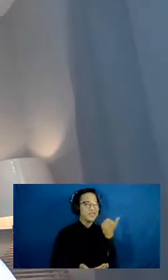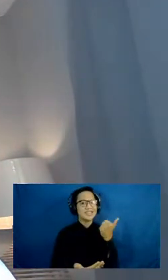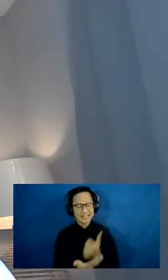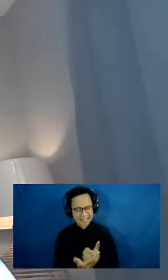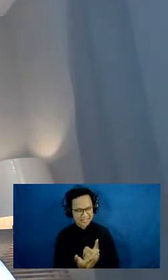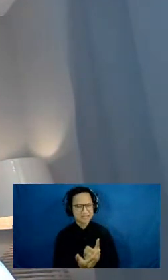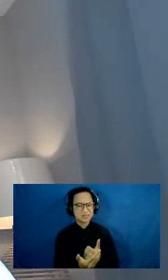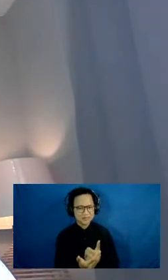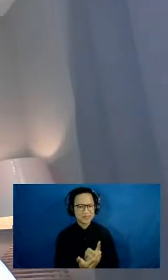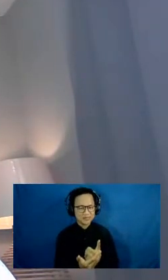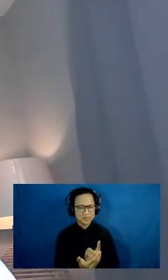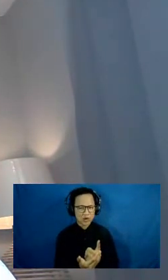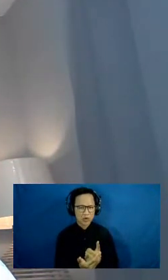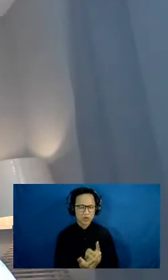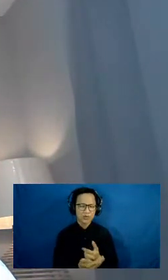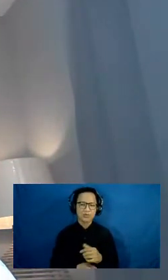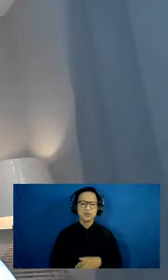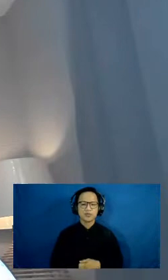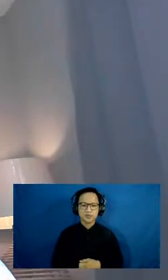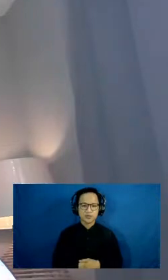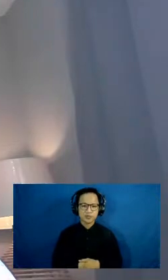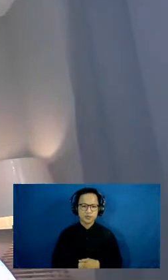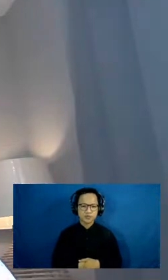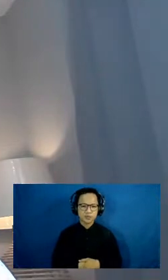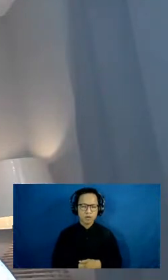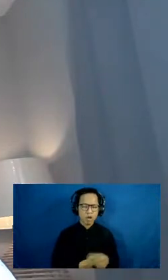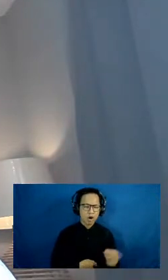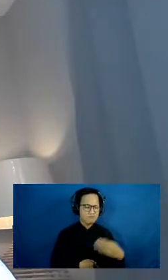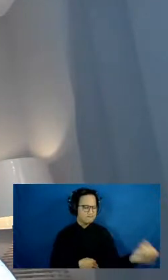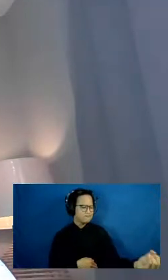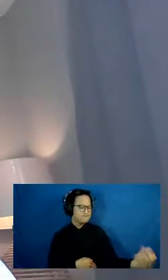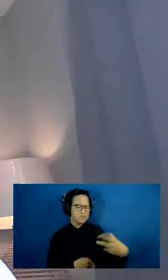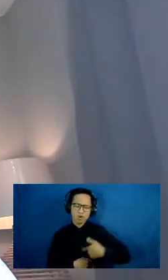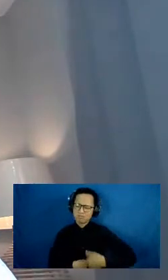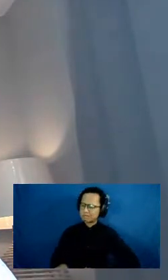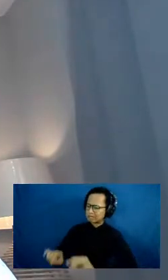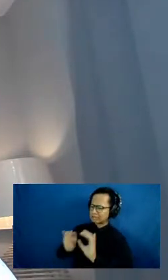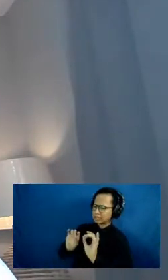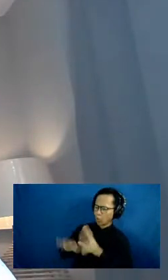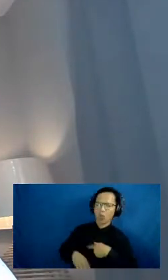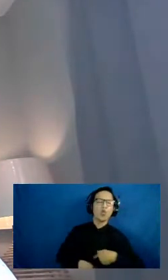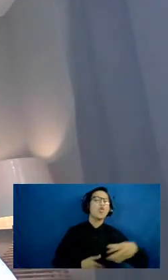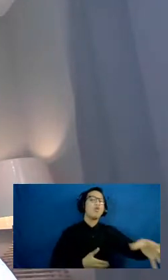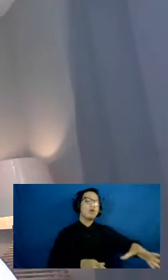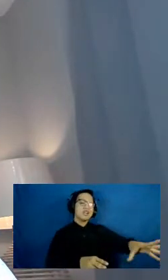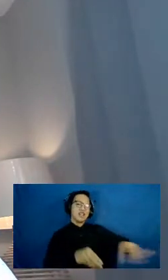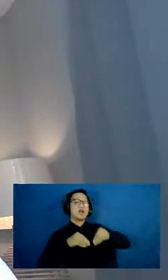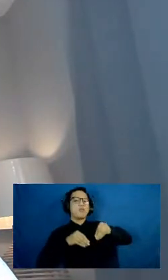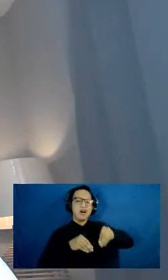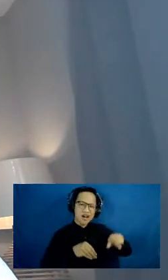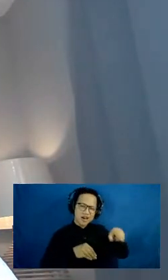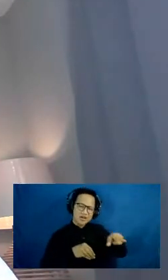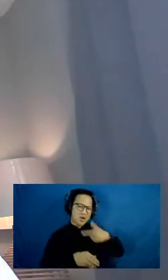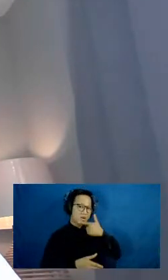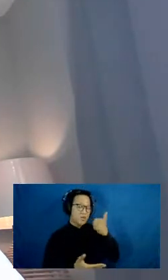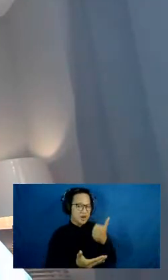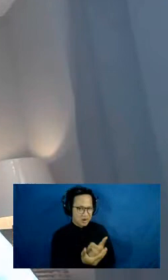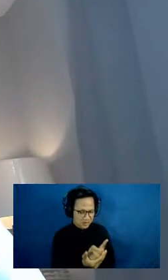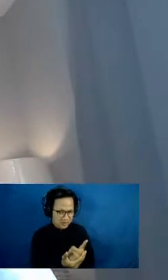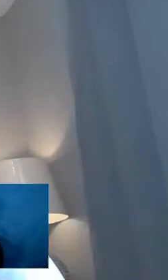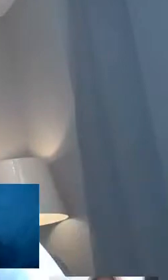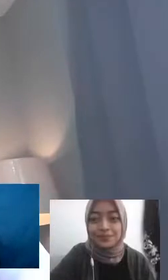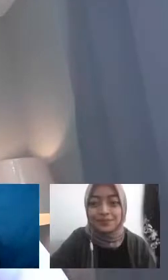atau ada kelemahan di kita yang dikasih tahu, justru malah itulah nilai plusnya kalau ada review gitu. Nah, gitu